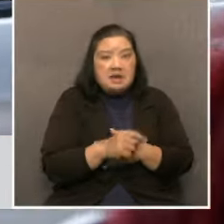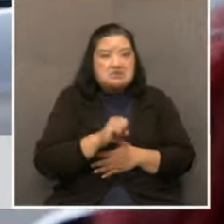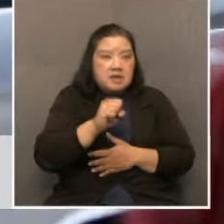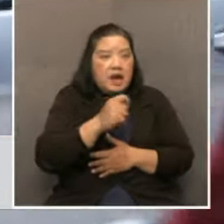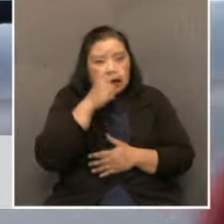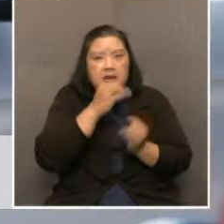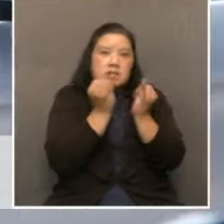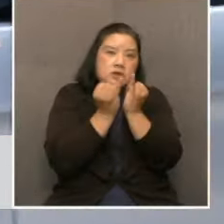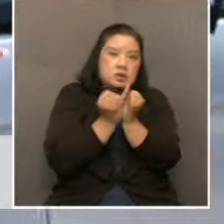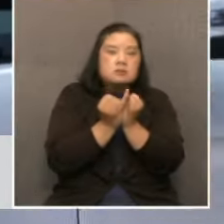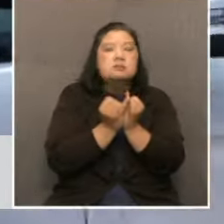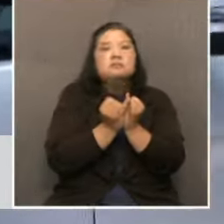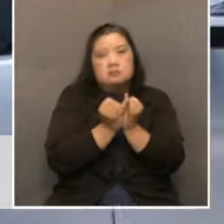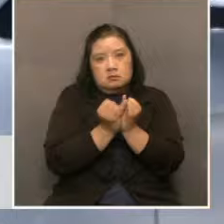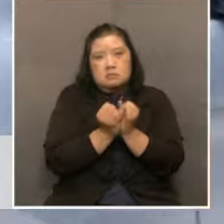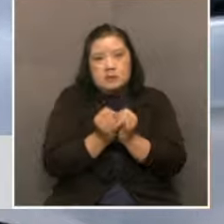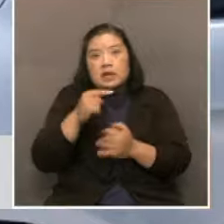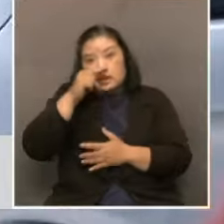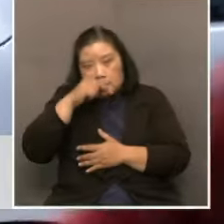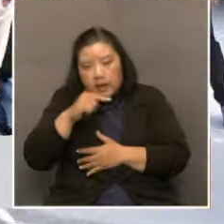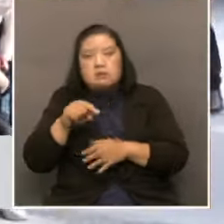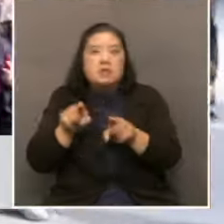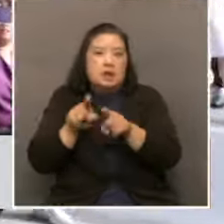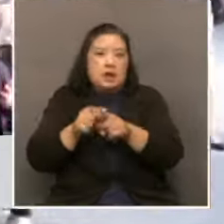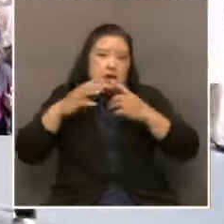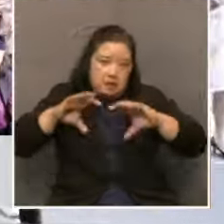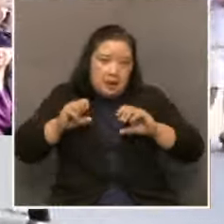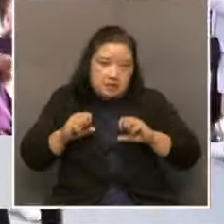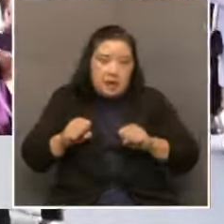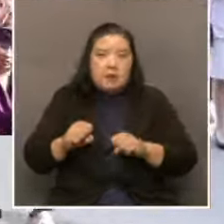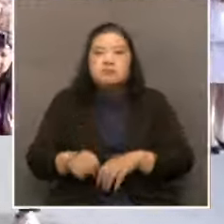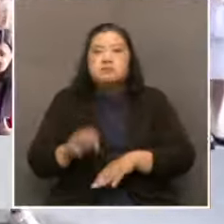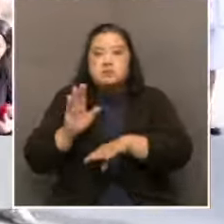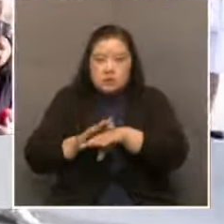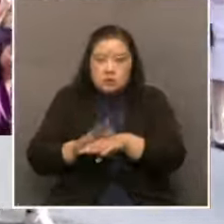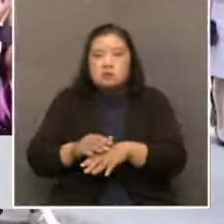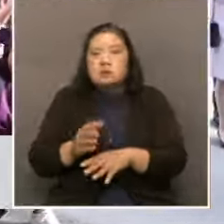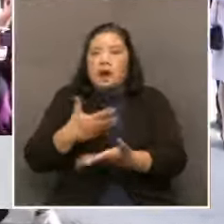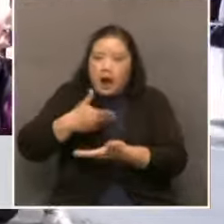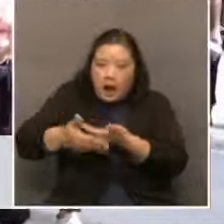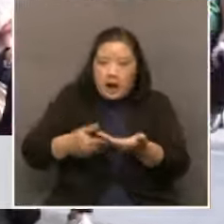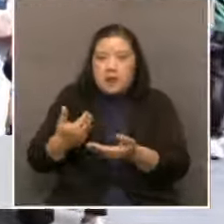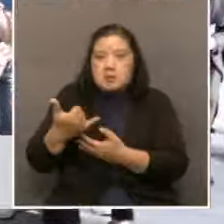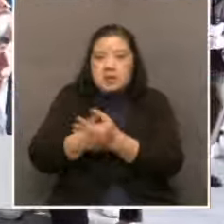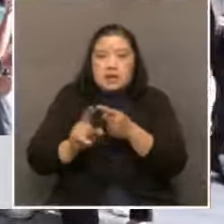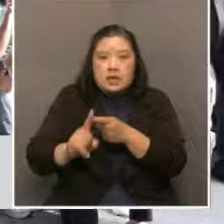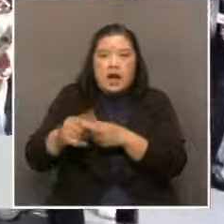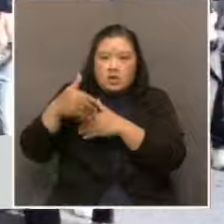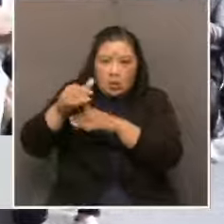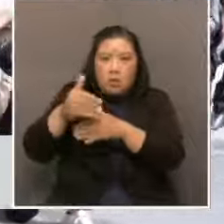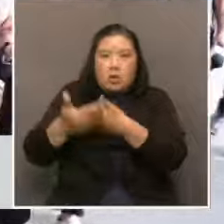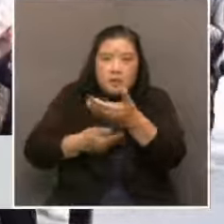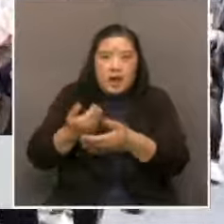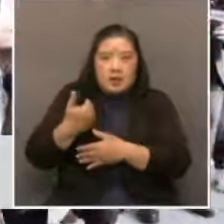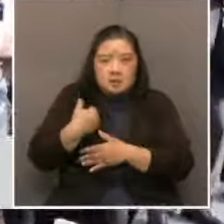นใครก็พยายามกระตุ้นนะครับพยายามกระตุ้นภาคเอกชนให้ไปลงทุนเยอะๆในต่างประเทศก็เห็นตัวเลขอยู่แล้วว่าขนาดไห